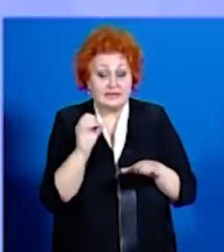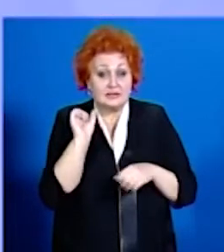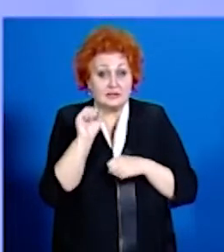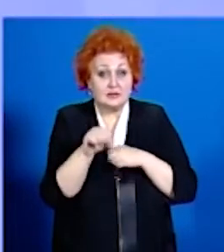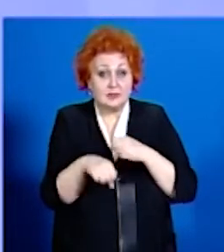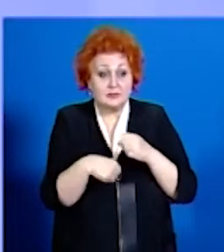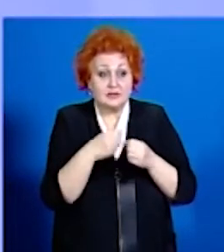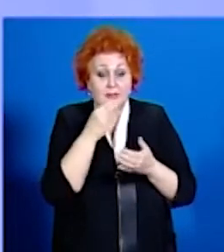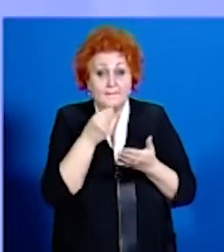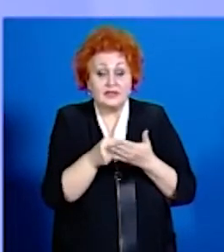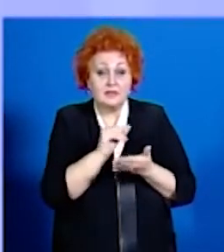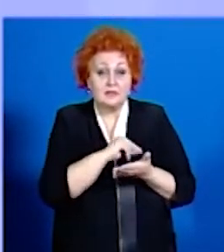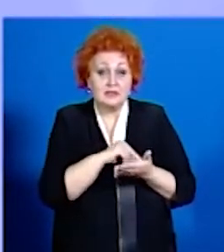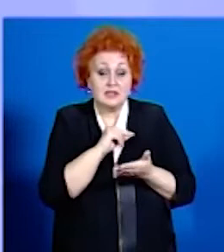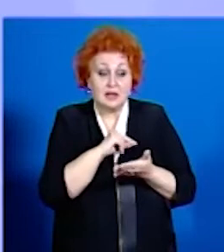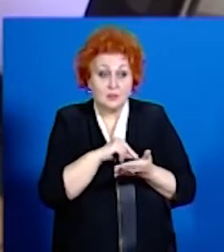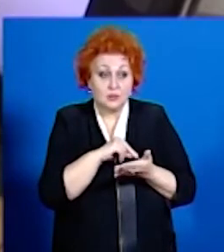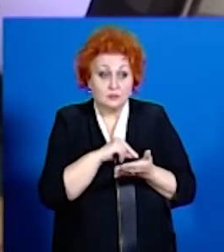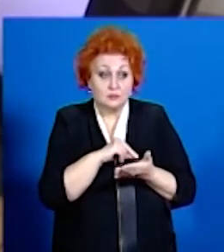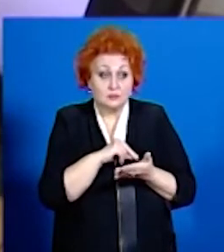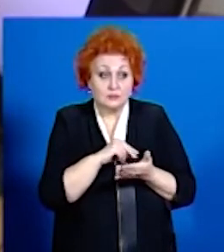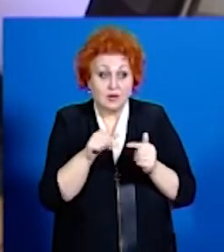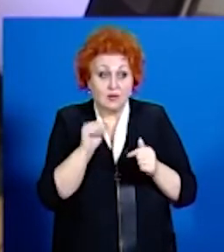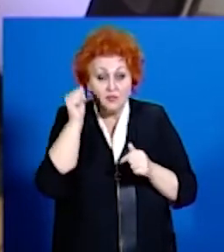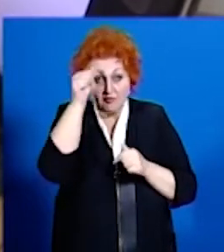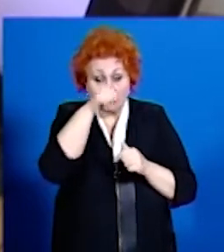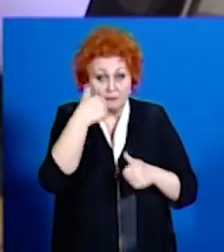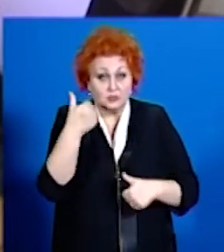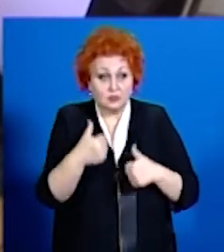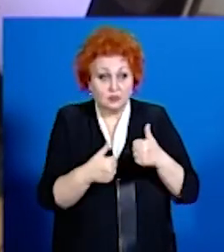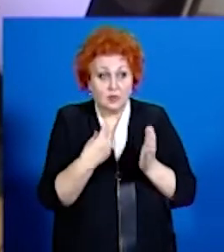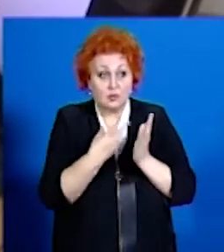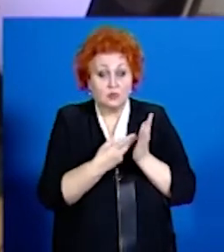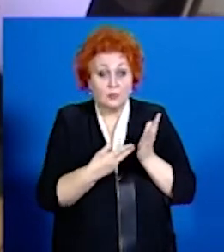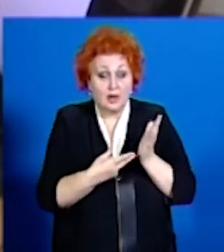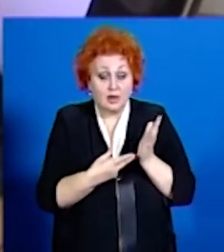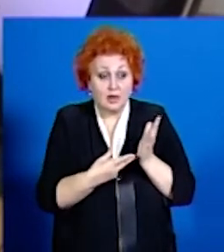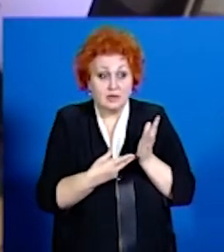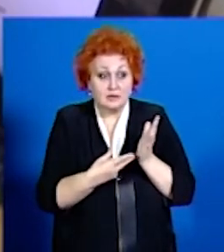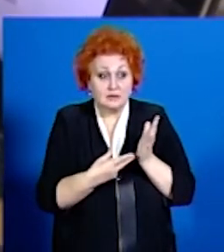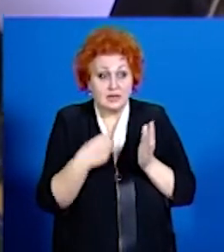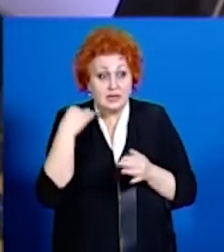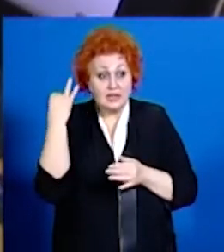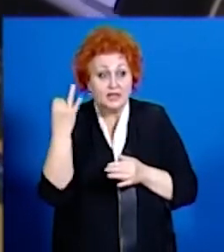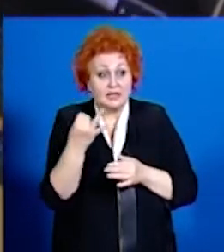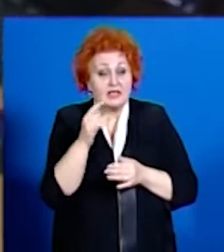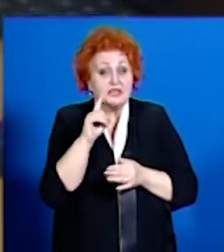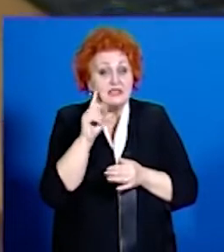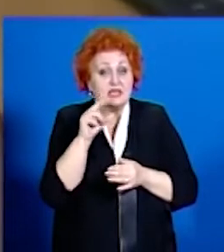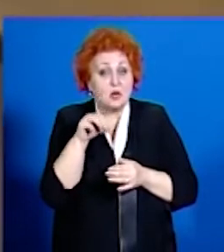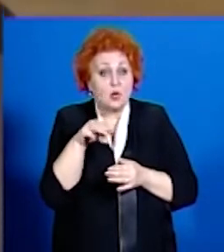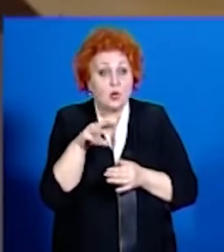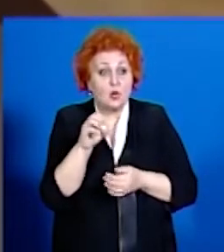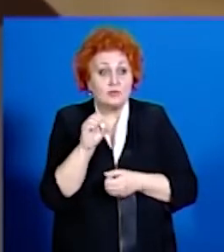лауреат президентской премии за работы по краеведению. В этом году на конкурсе я представляла работу, называется она «История Зеленокумска, от А